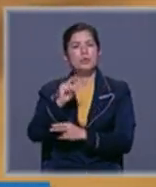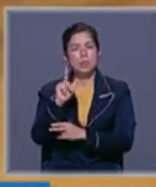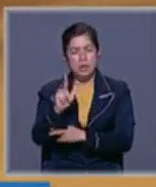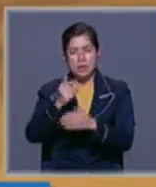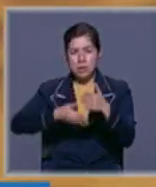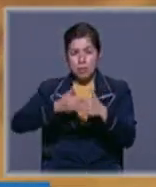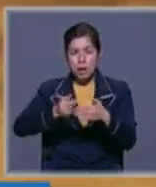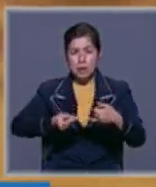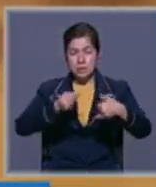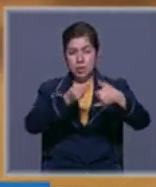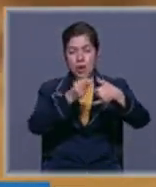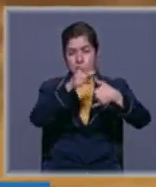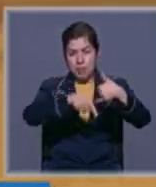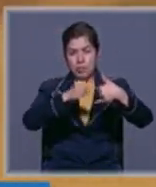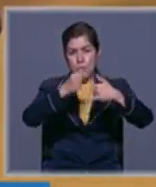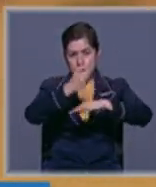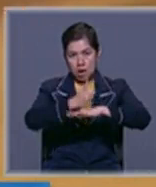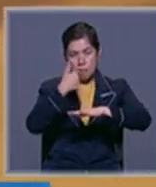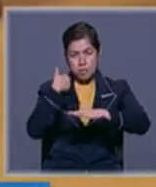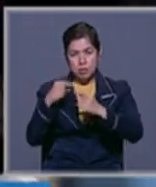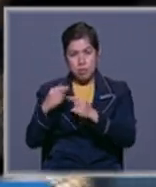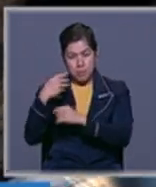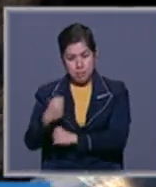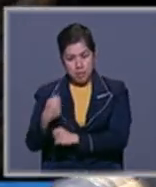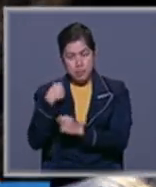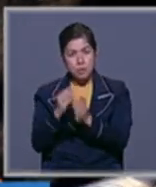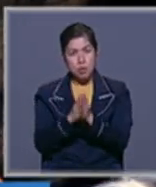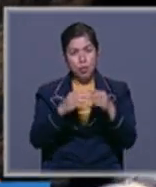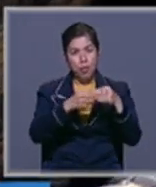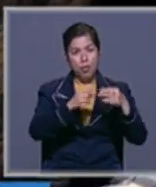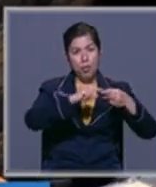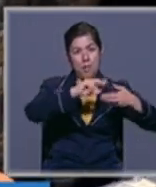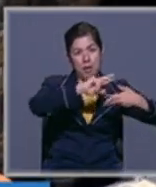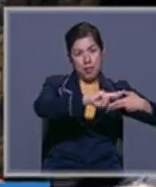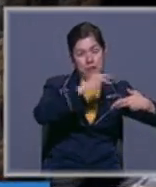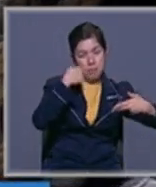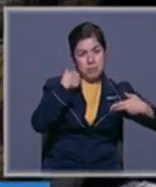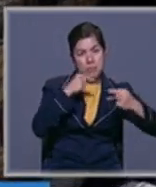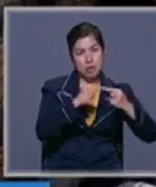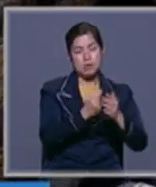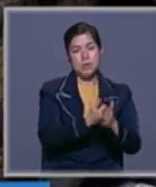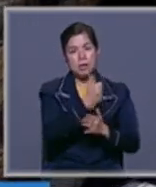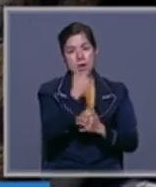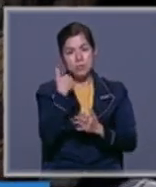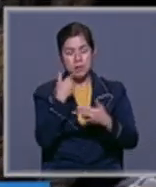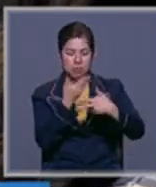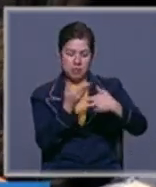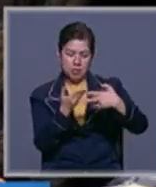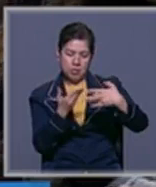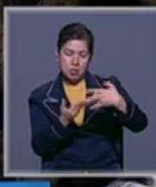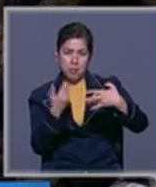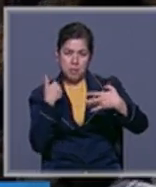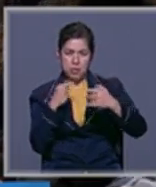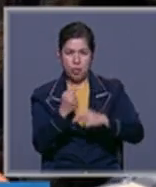จุรินทร์เป็นหัวหน้าพรรคนั้นจะทำให้ประชาธิปัตย์เข้าร่วมกับพลังประชารัฐยากกว่าแคนดิเดต3คนคือคุณกรคุณอภิรักษ์หรือคุณพี